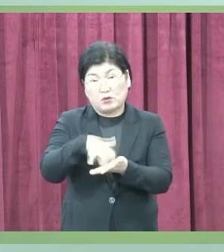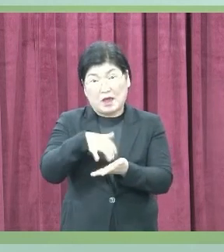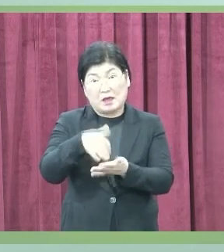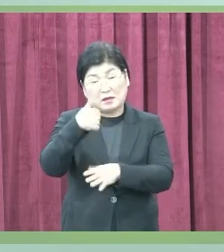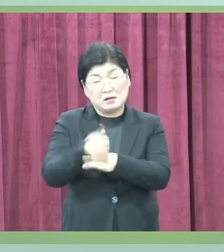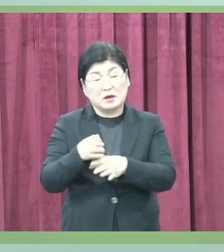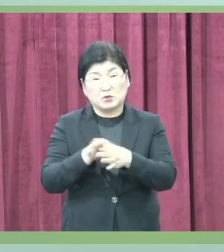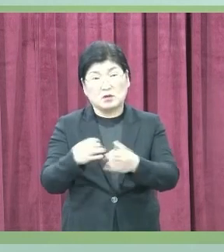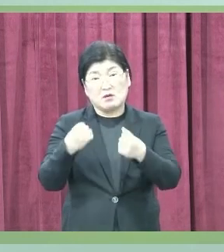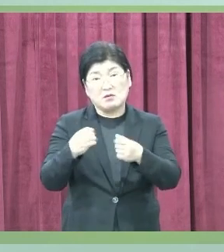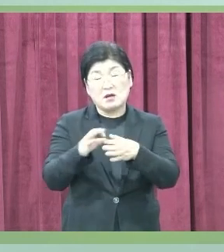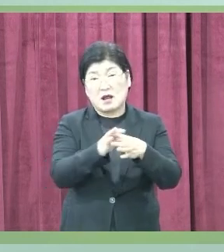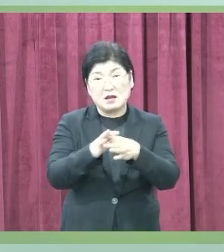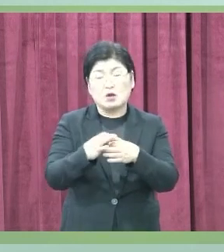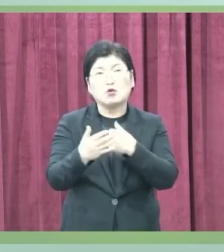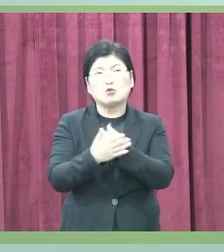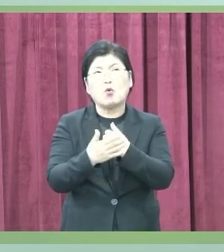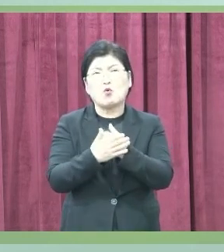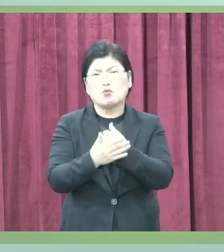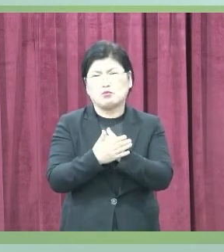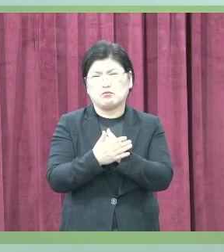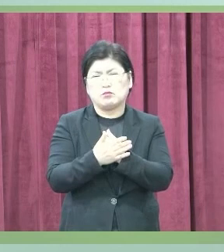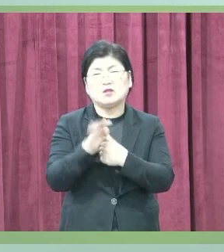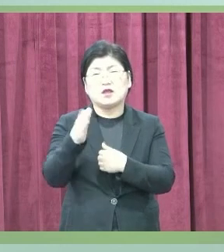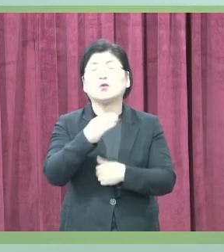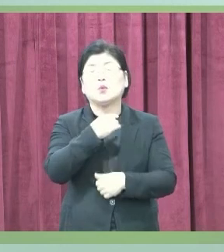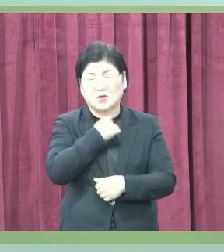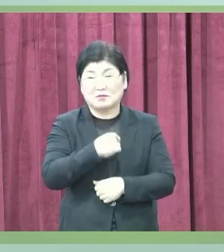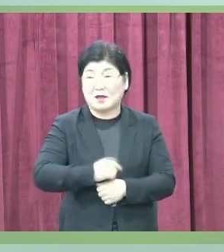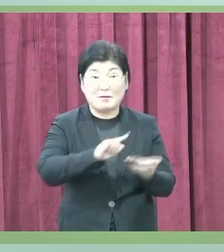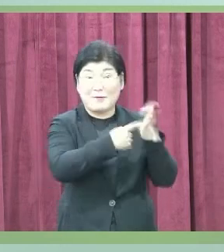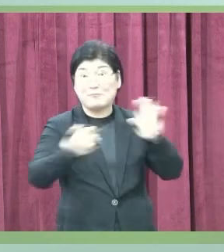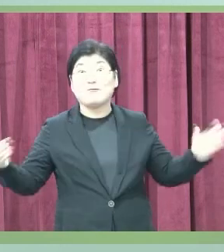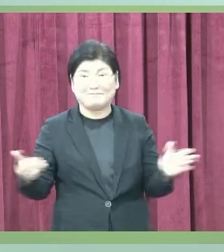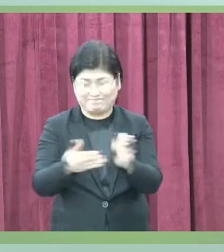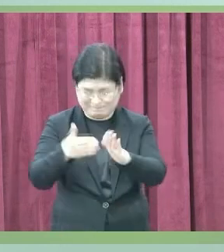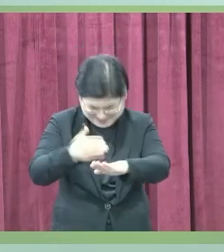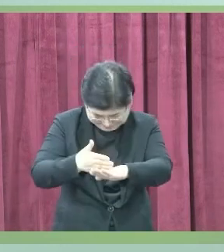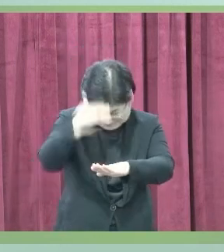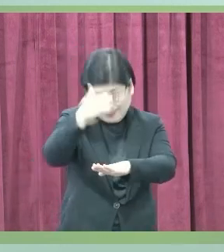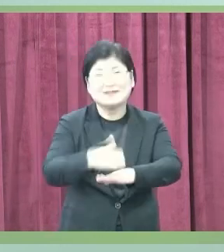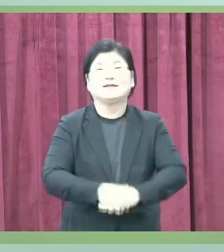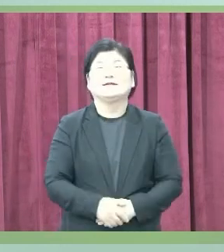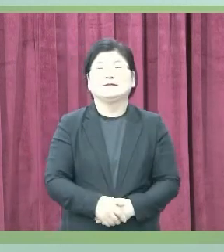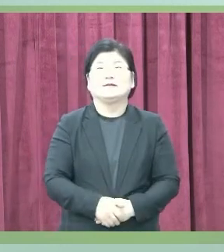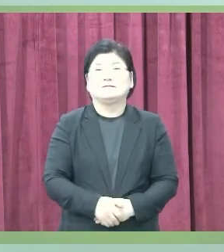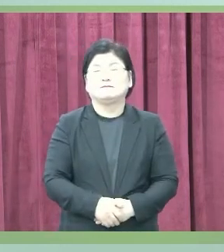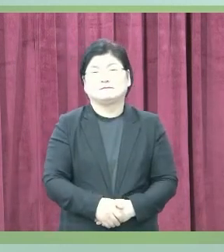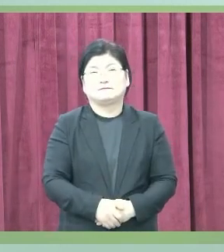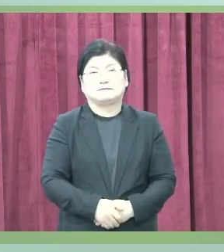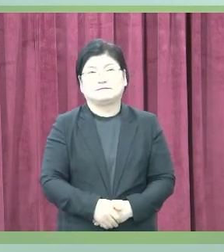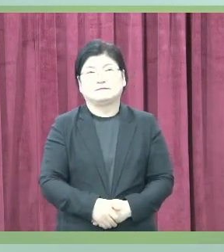장애인 건강권에 이바지하는 그런 건강 통계가 되기를 바랍니다. 이상으로 발표를 마치겠습니다. 감사합니다.